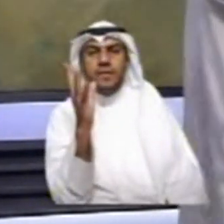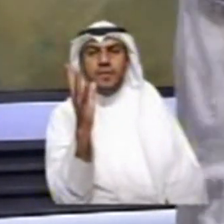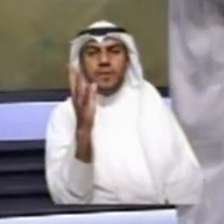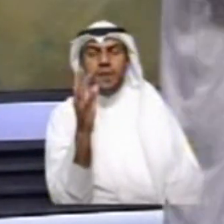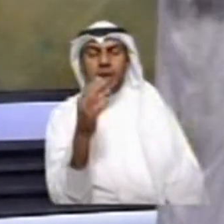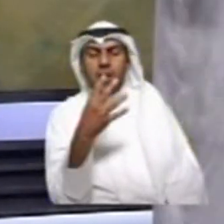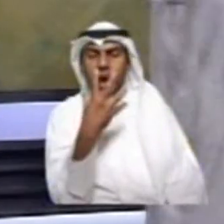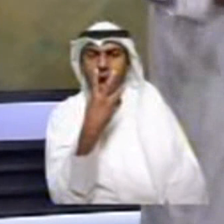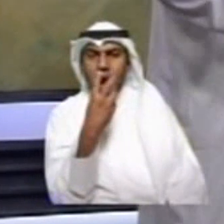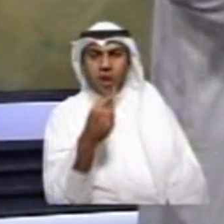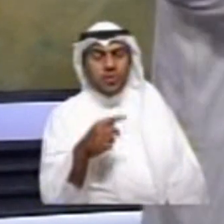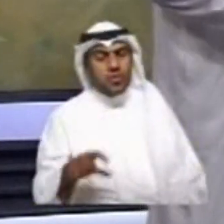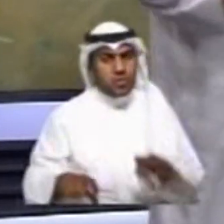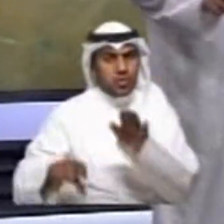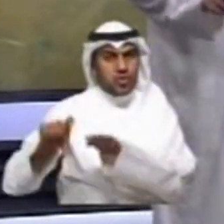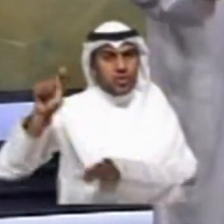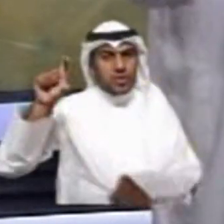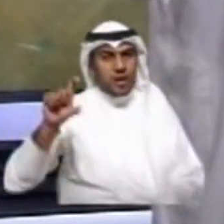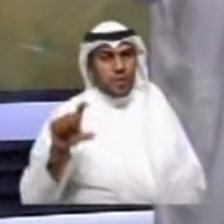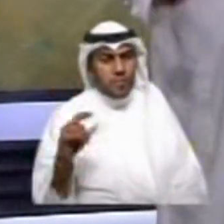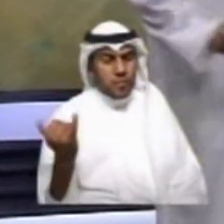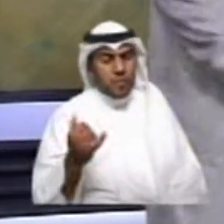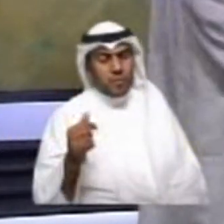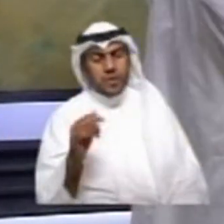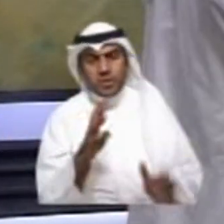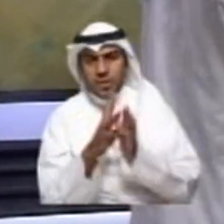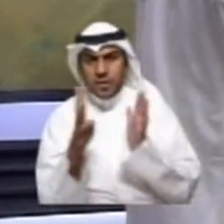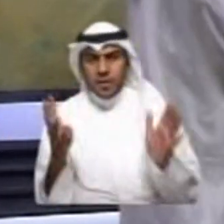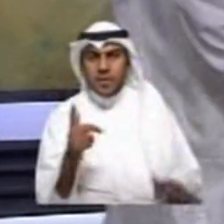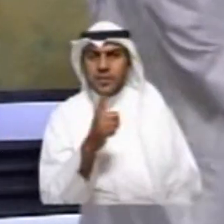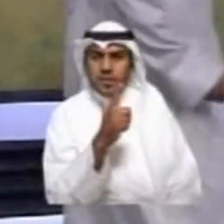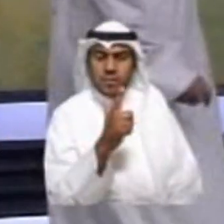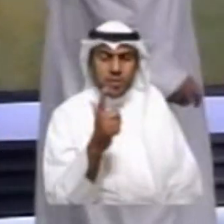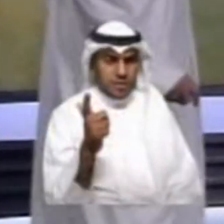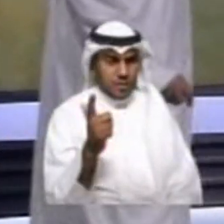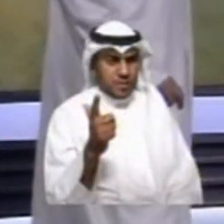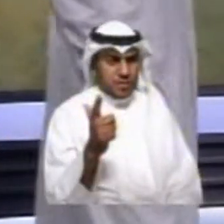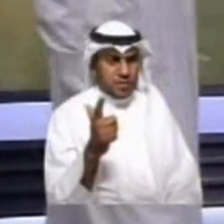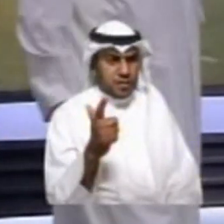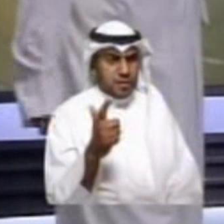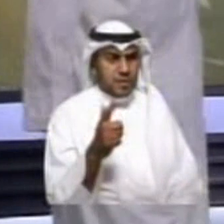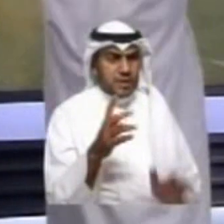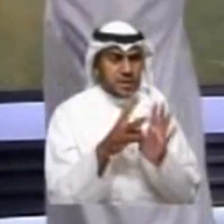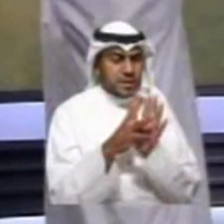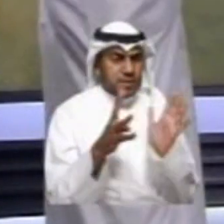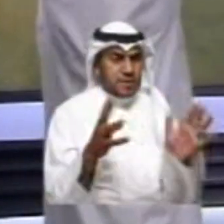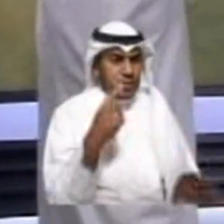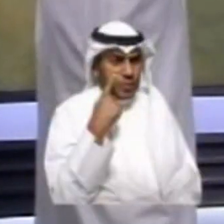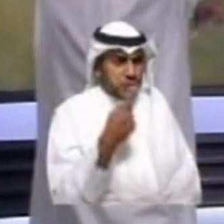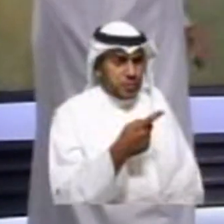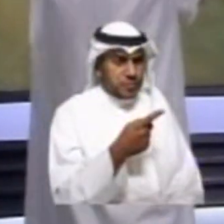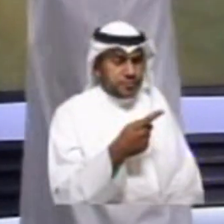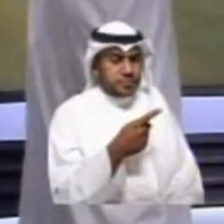الحرارة قبل شروق الشمس، يعني قد تصل إلى 19 و17 درجة في المنطقة البرية، ولكن تصعد في الساعة السادسة